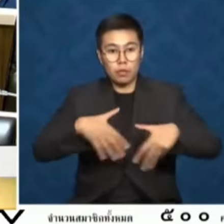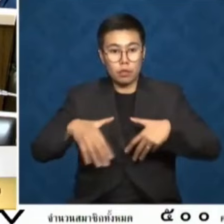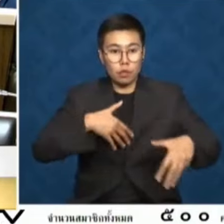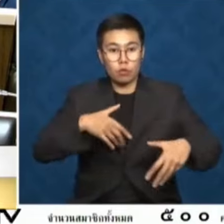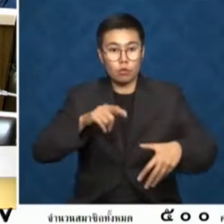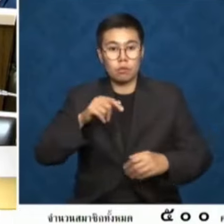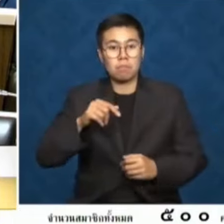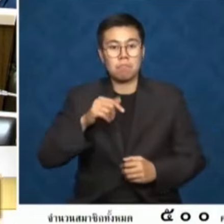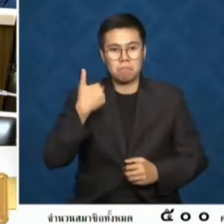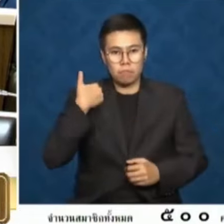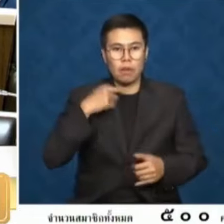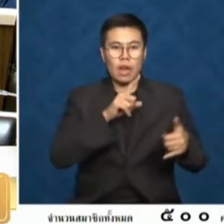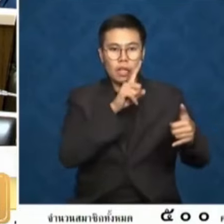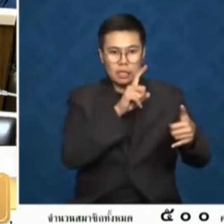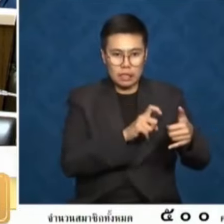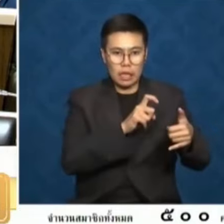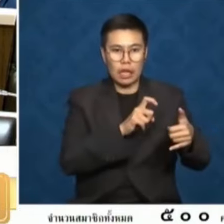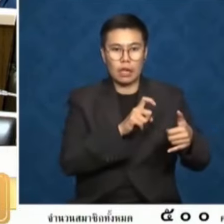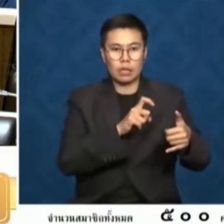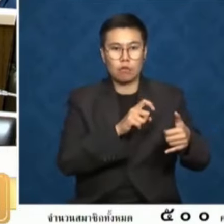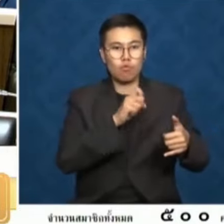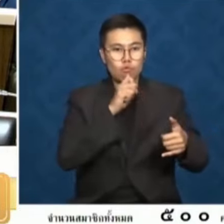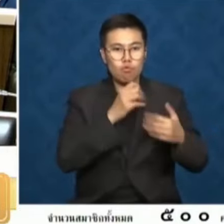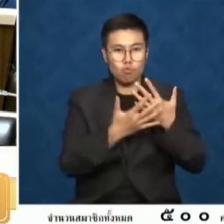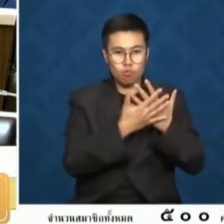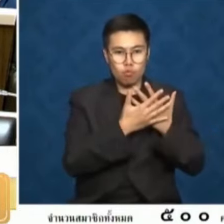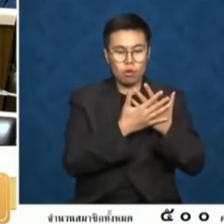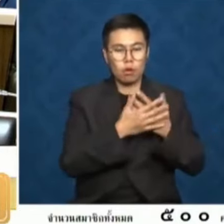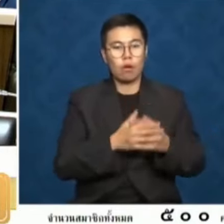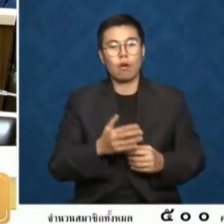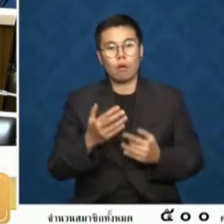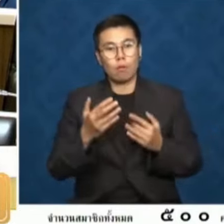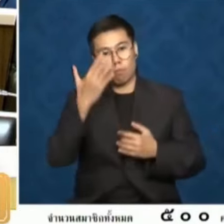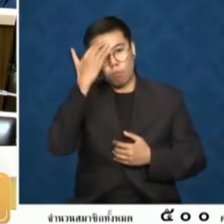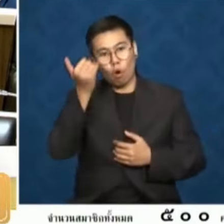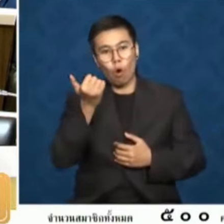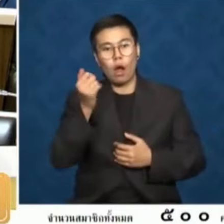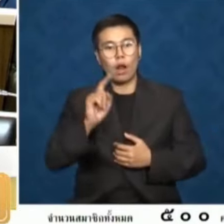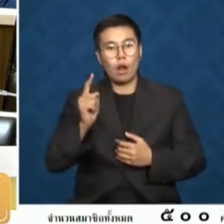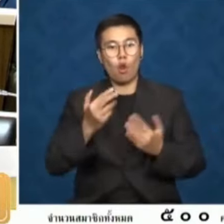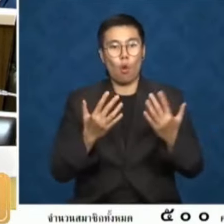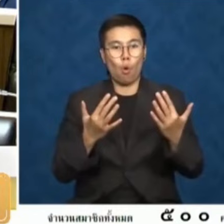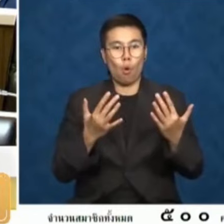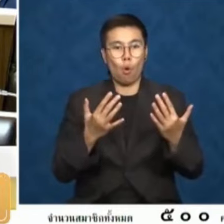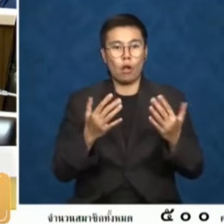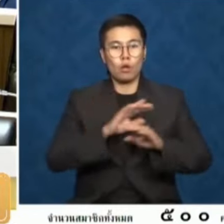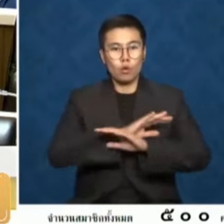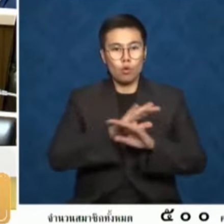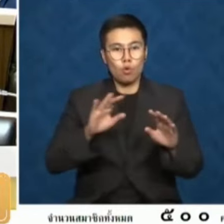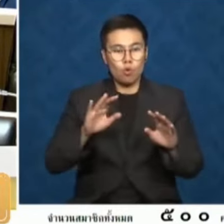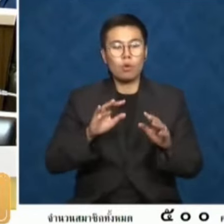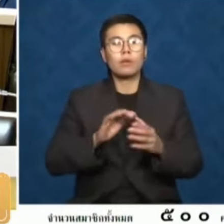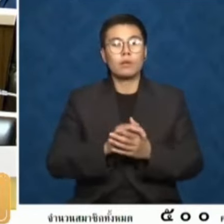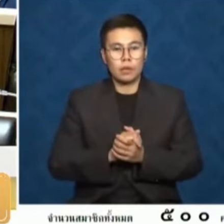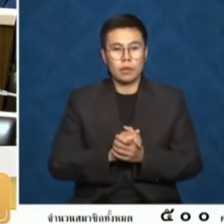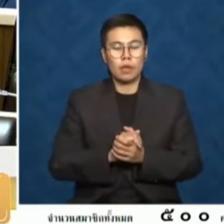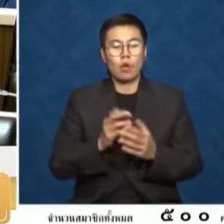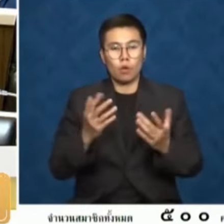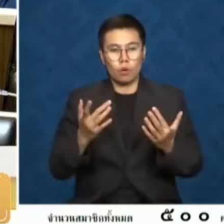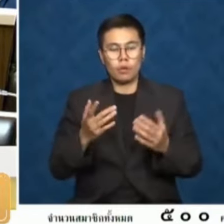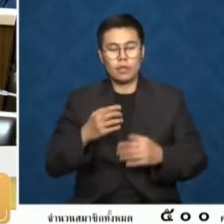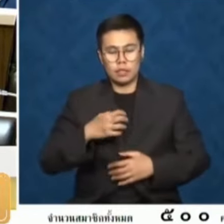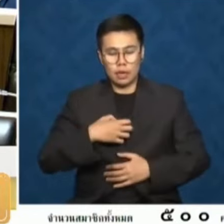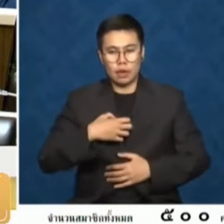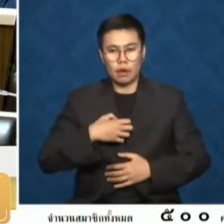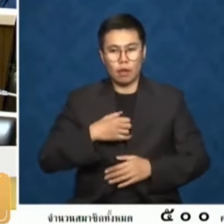องตายในคุกพวกเขาต่างรอคอยนิรโทษกรรมและต้องการรับอิสระโซ่ตรวนไปดำเนินชีวิตของเขาอ